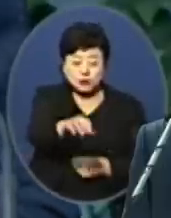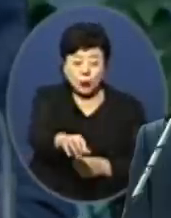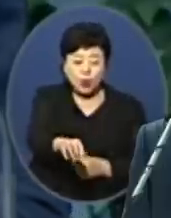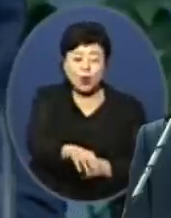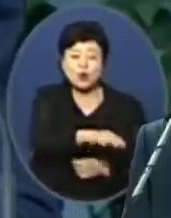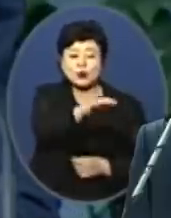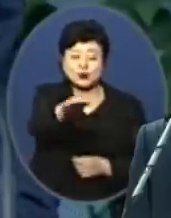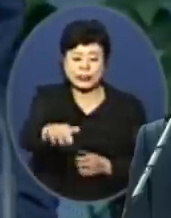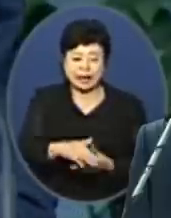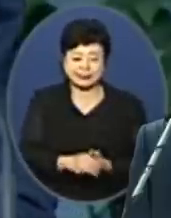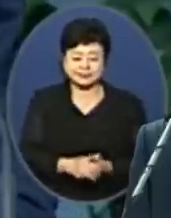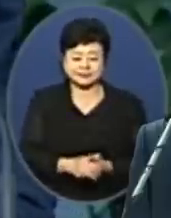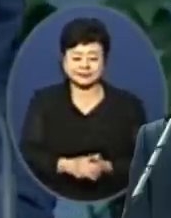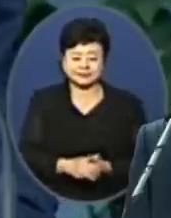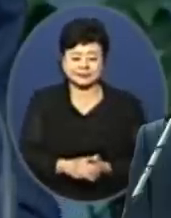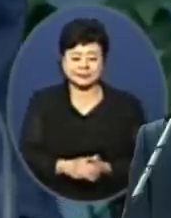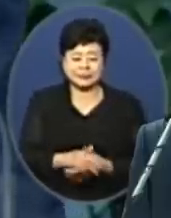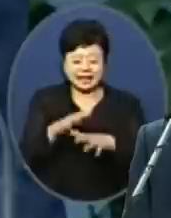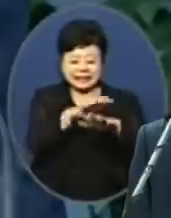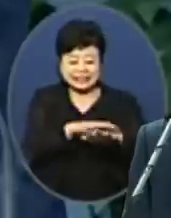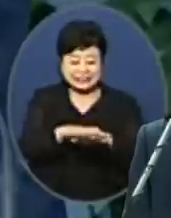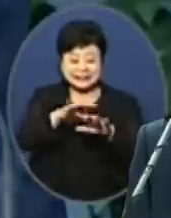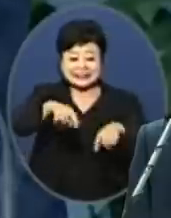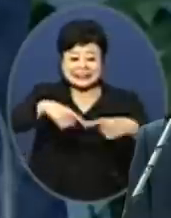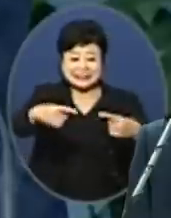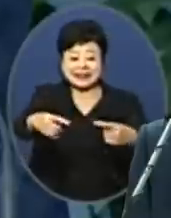우리가 성소 뜰에 들어가면